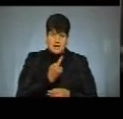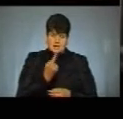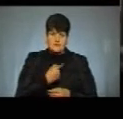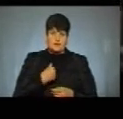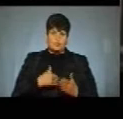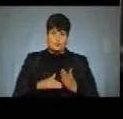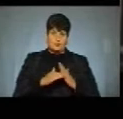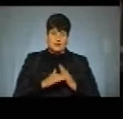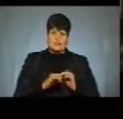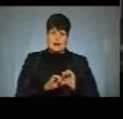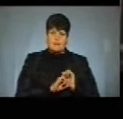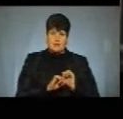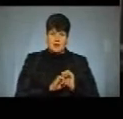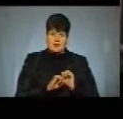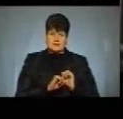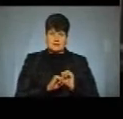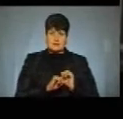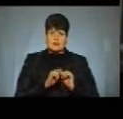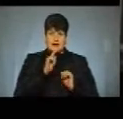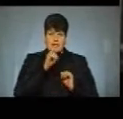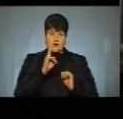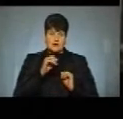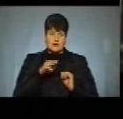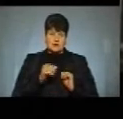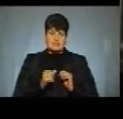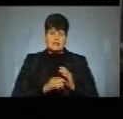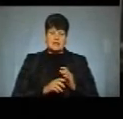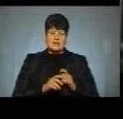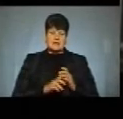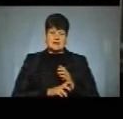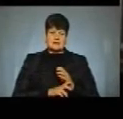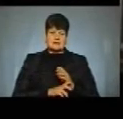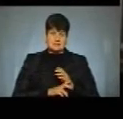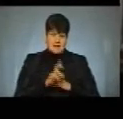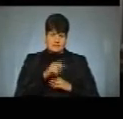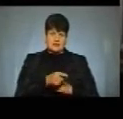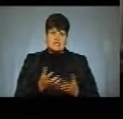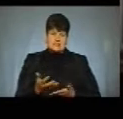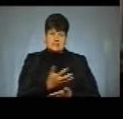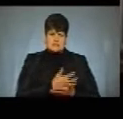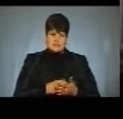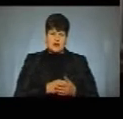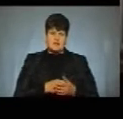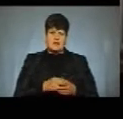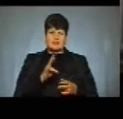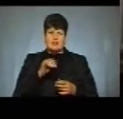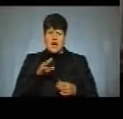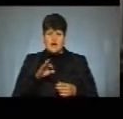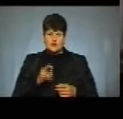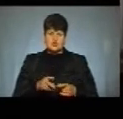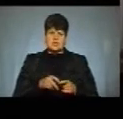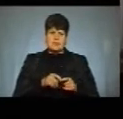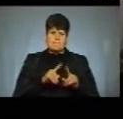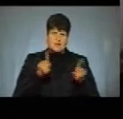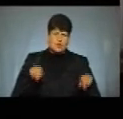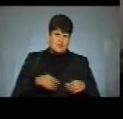поміг Теребулянський деканат Греко-католицької церкви. Вони зібрали десь близько тони тканини. Це простирадла, наволочки, підіяльники. І